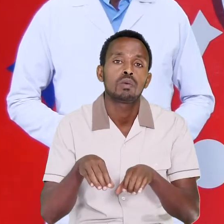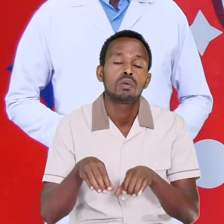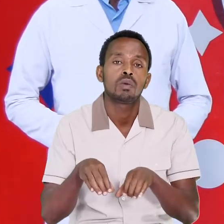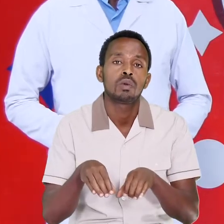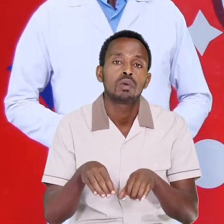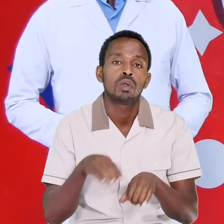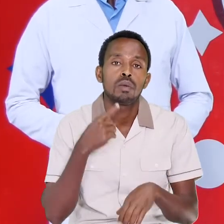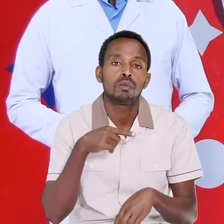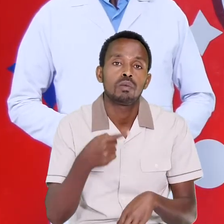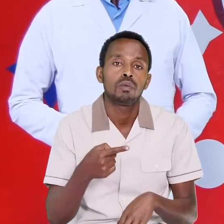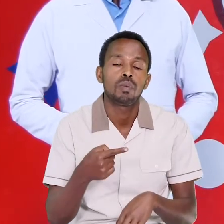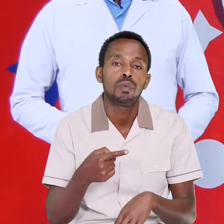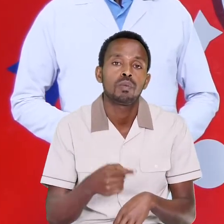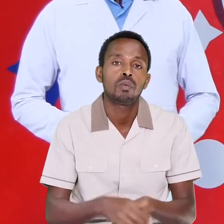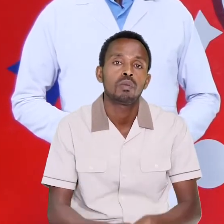ni himtu.